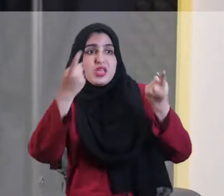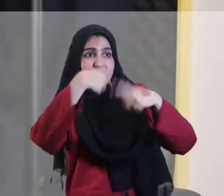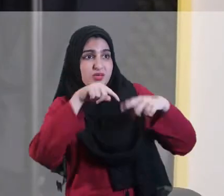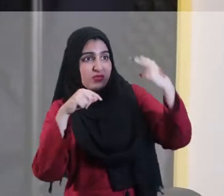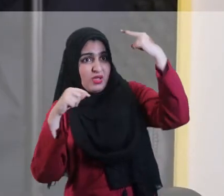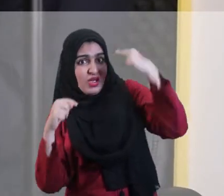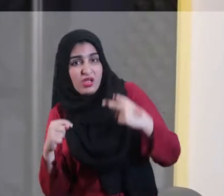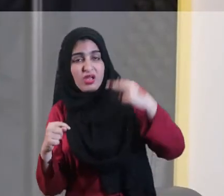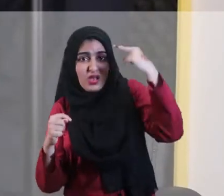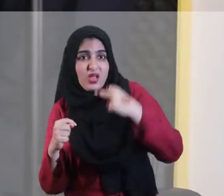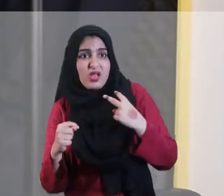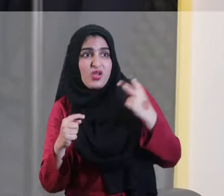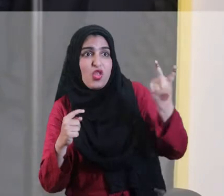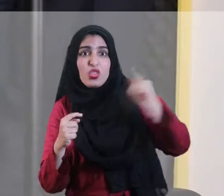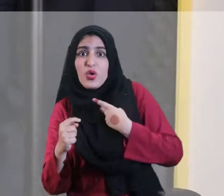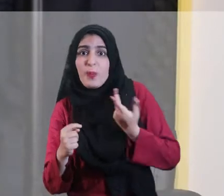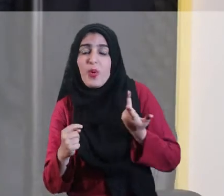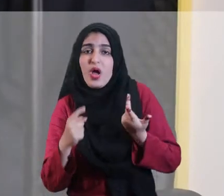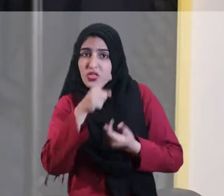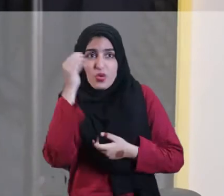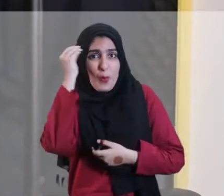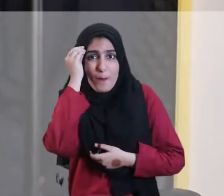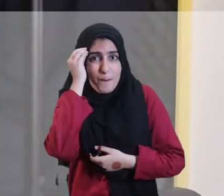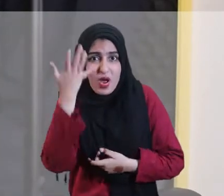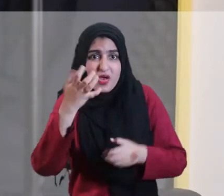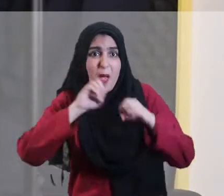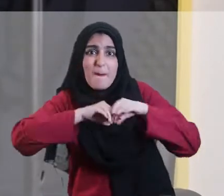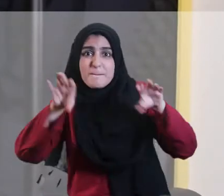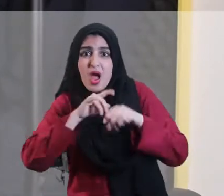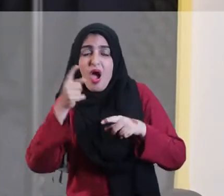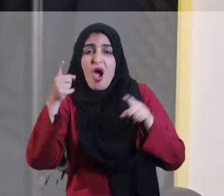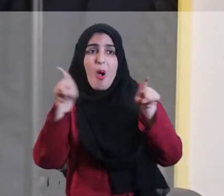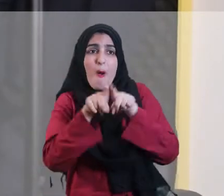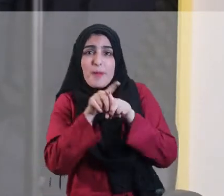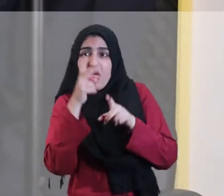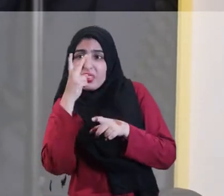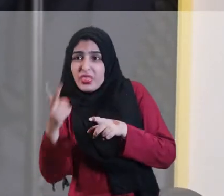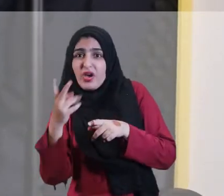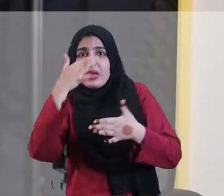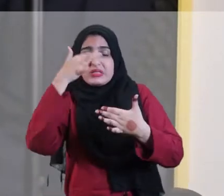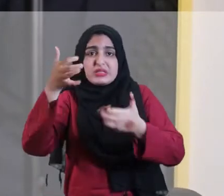ज्यादा चढ़ा रहे थे तब तुझे नहीं पता कि मीडिया पर